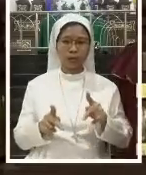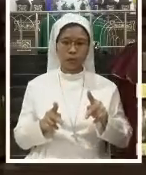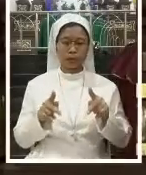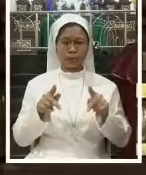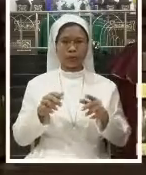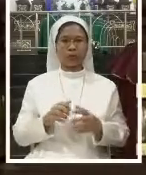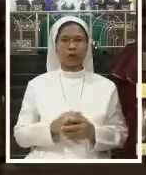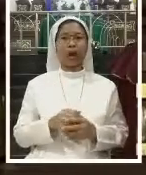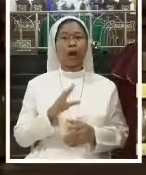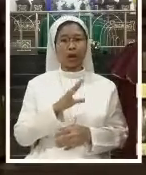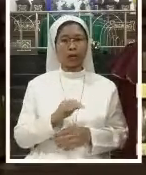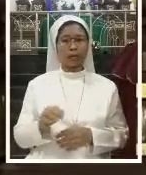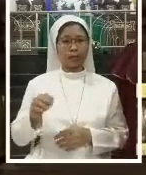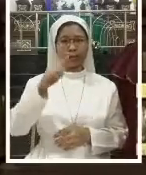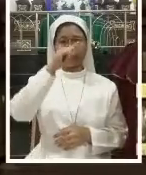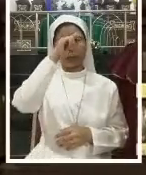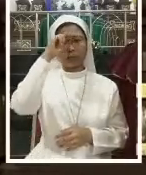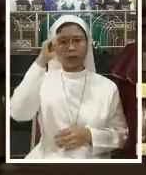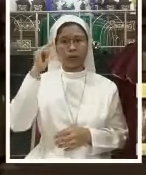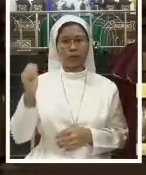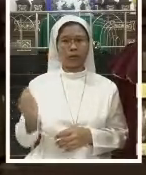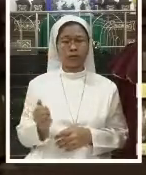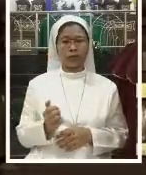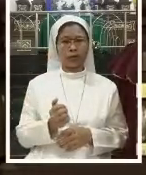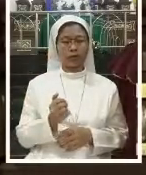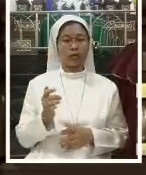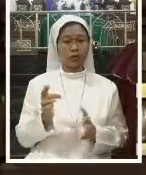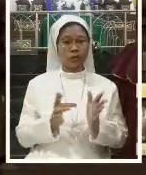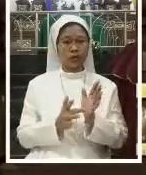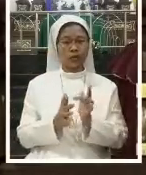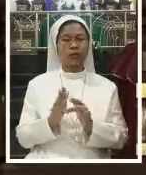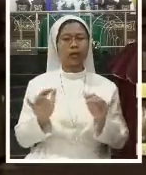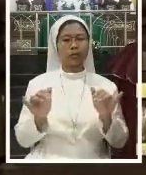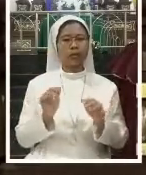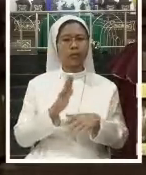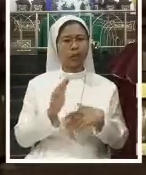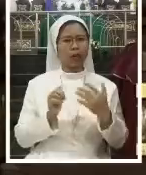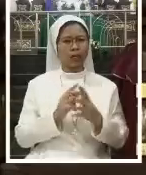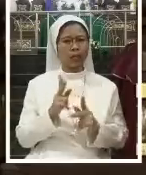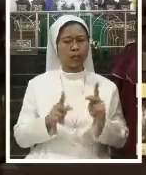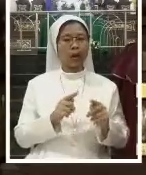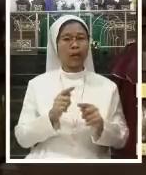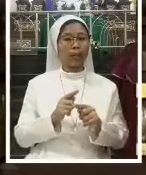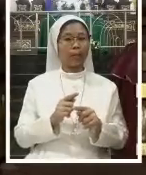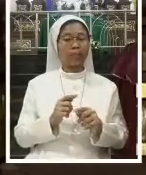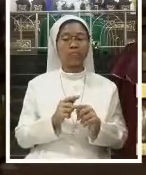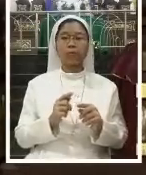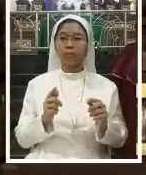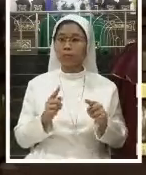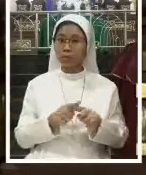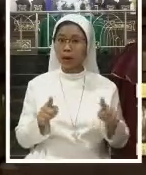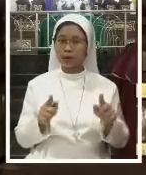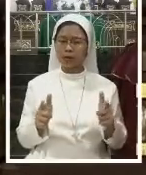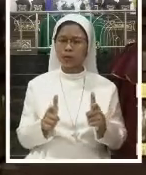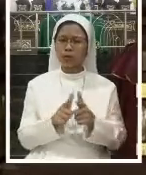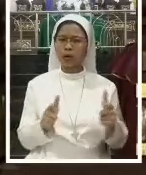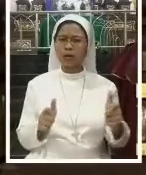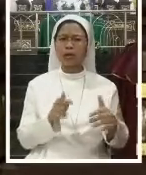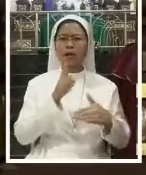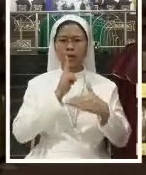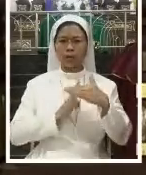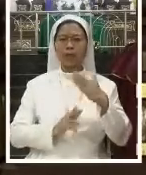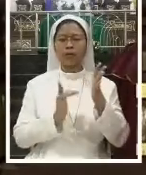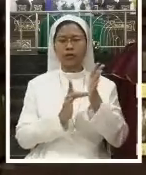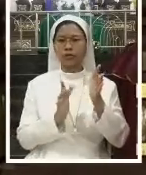huli ta siya, arog kan gabos na tawo. Urog siyang nagpakumbaba, inako